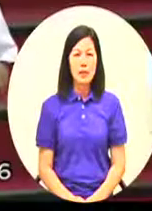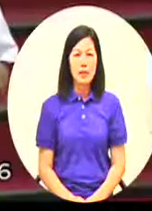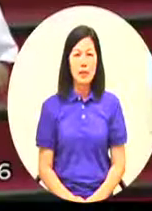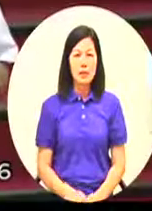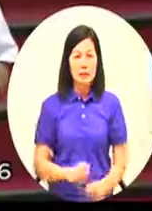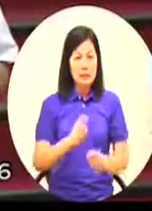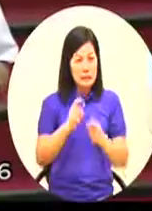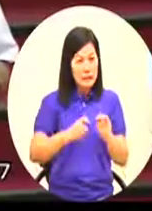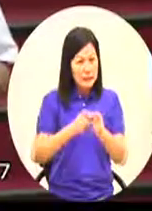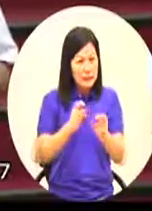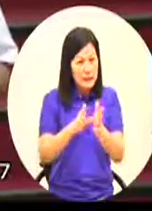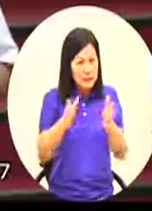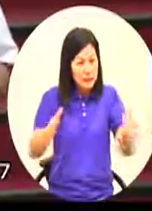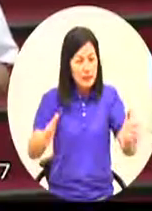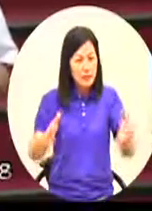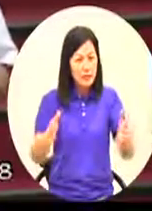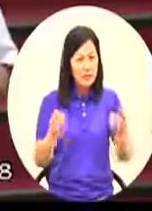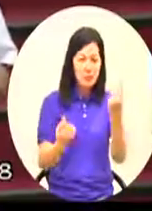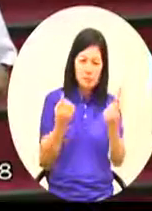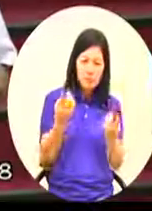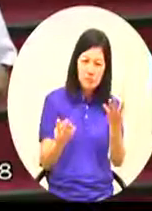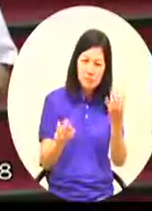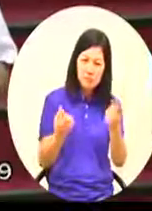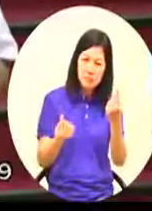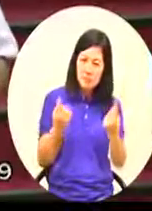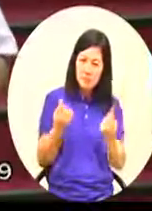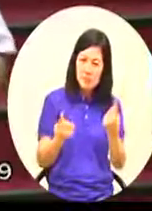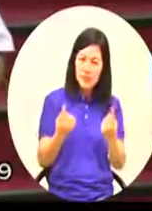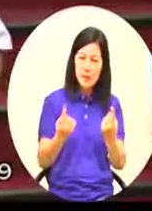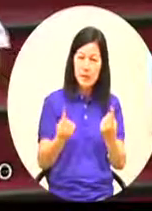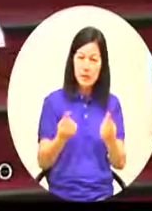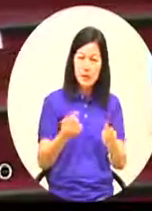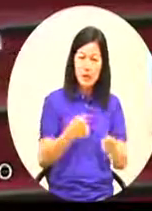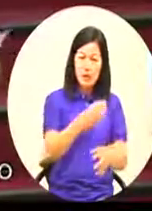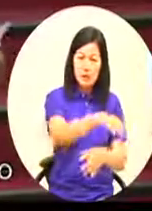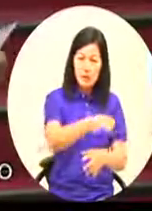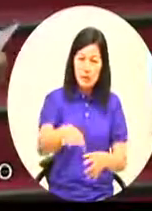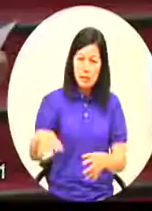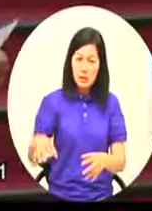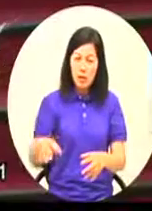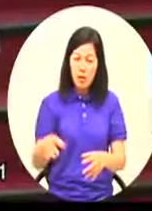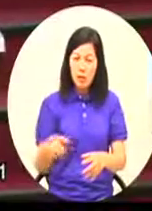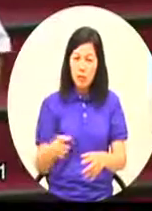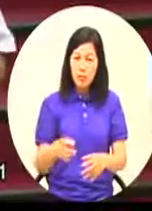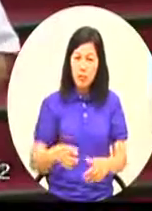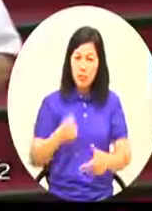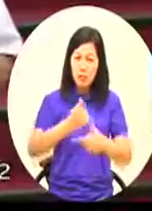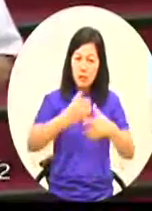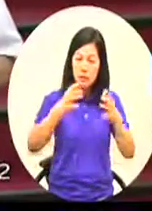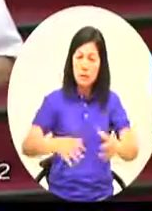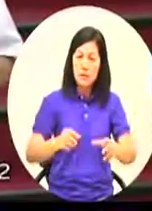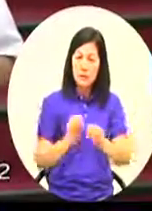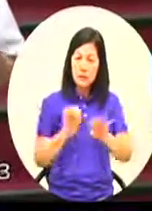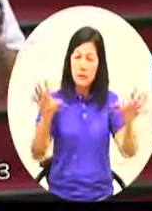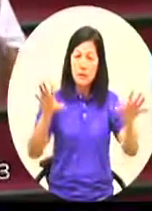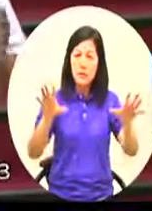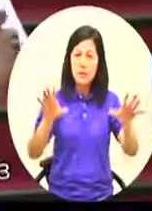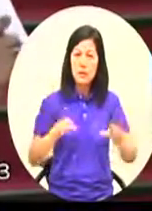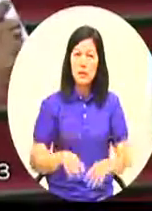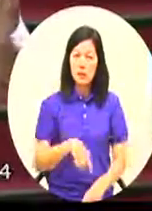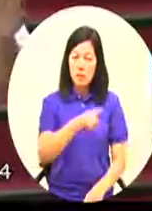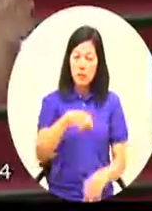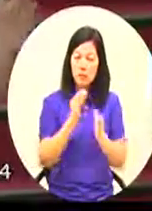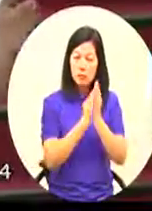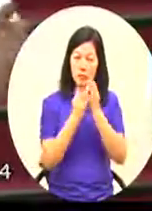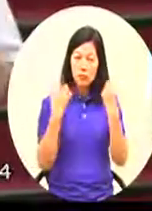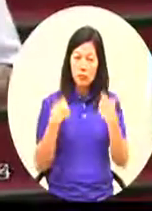10年当中来比较每一乡的各项建设的发展，我们桃